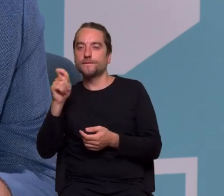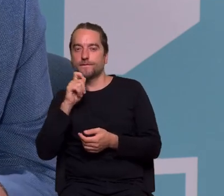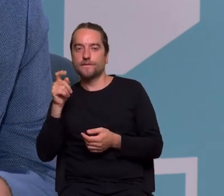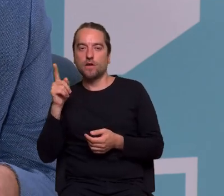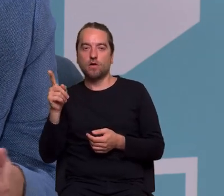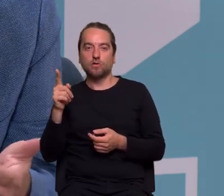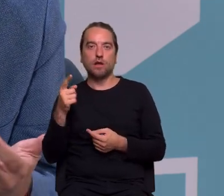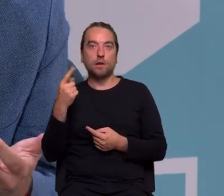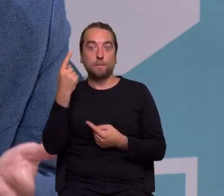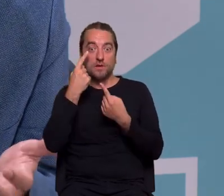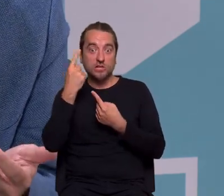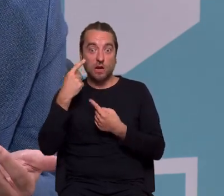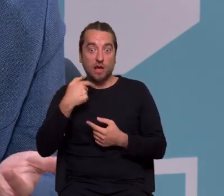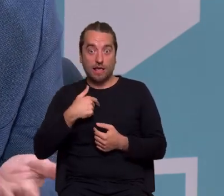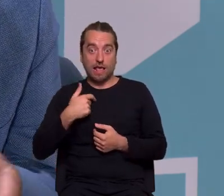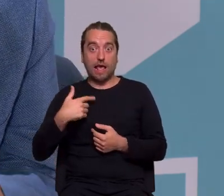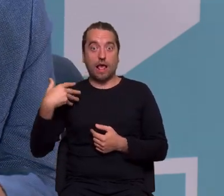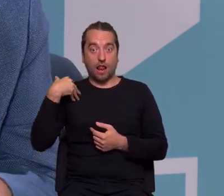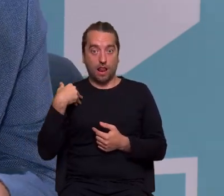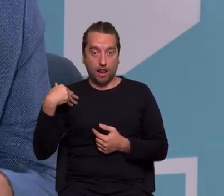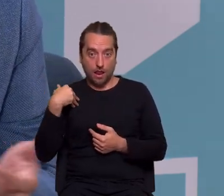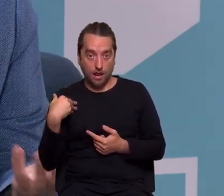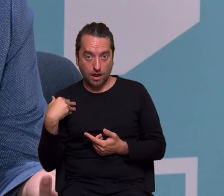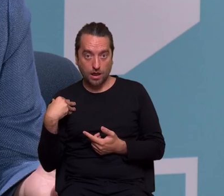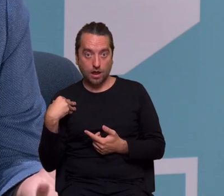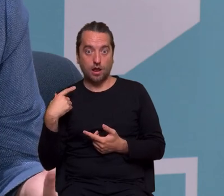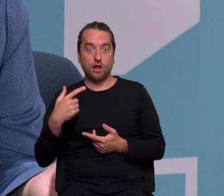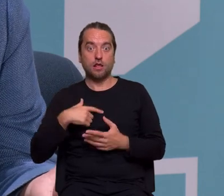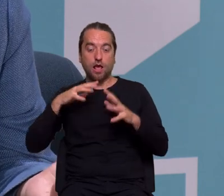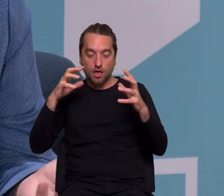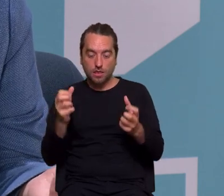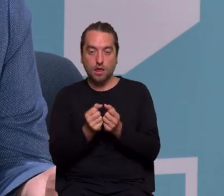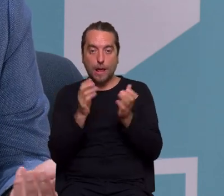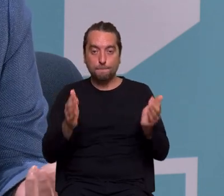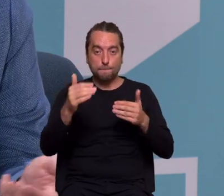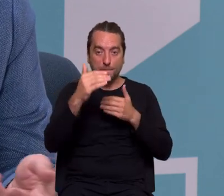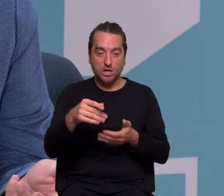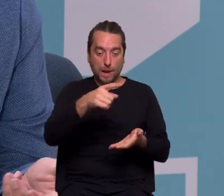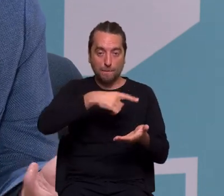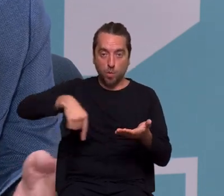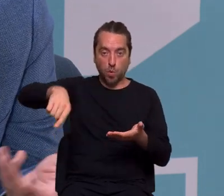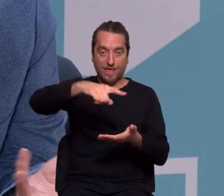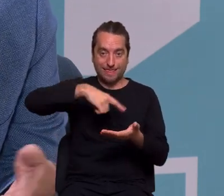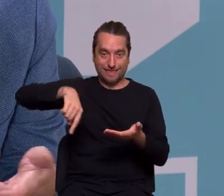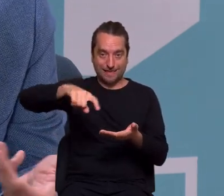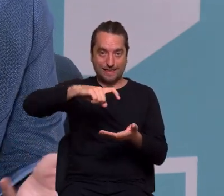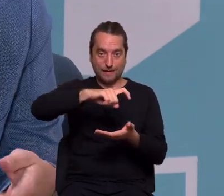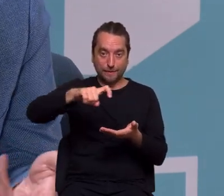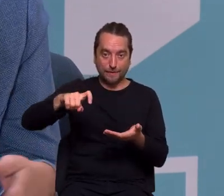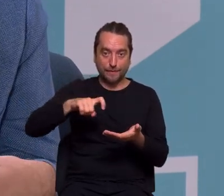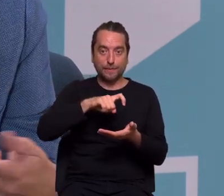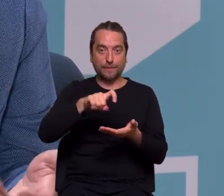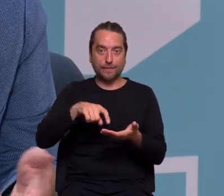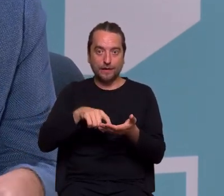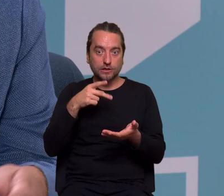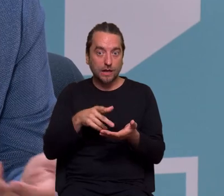że nie jest Brytyjką w sensie ścisłym w momencie, kiedy znalazła paczkę płyt winylowych swojego dziadka i wszystkie zawierały